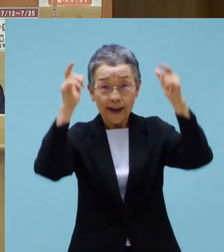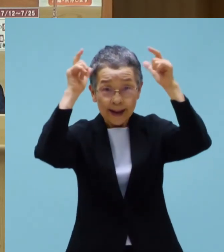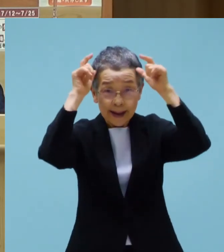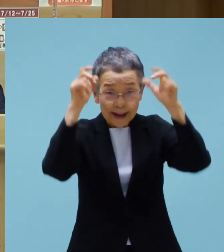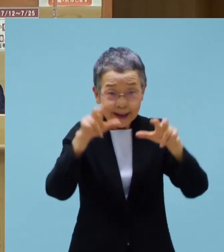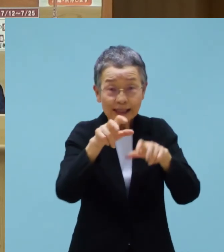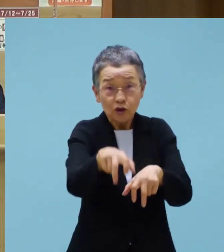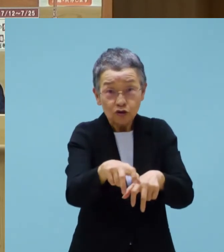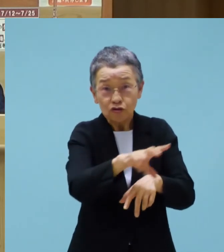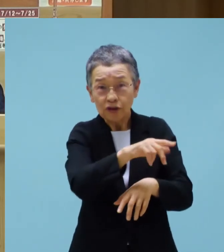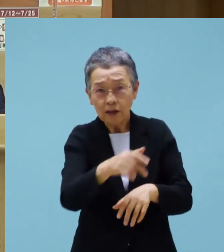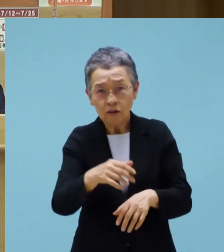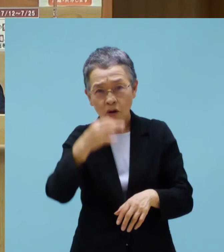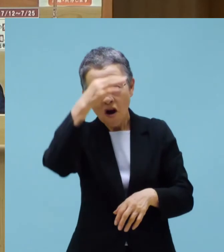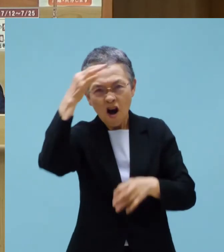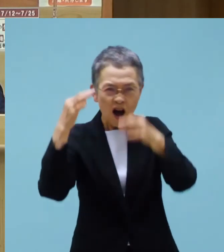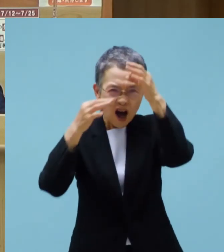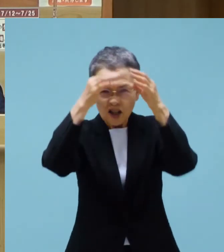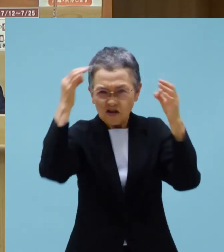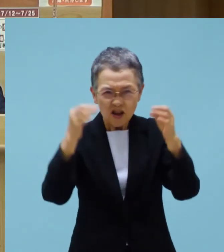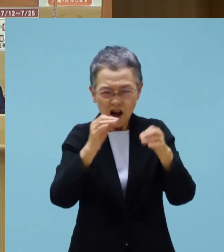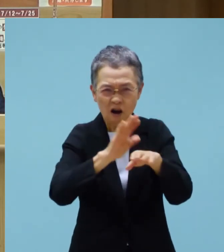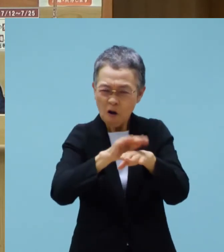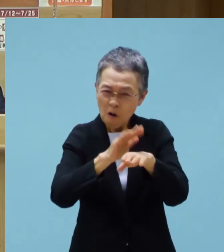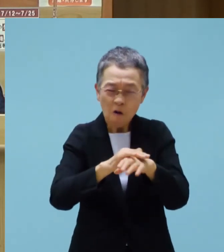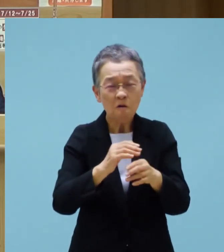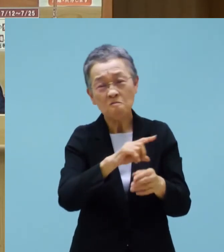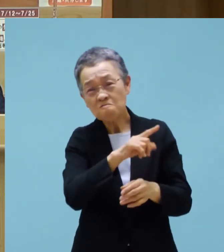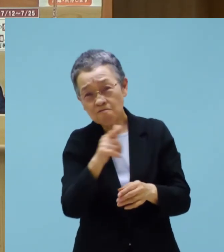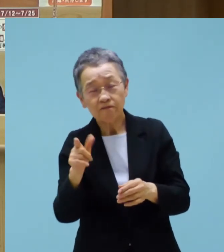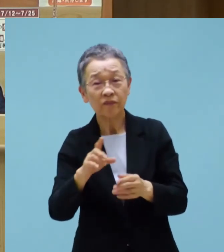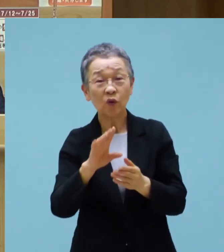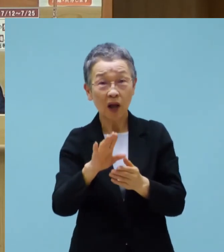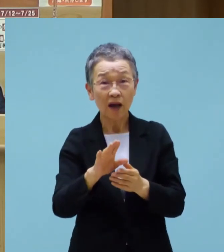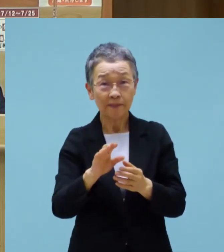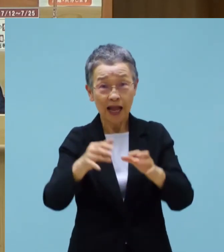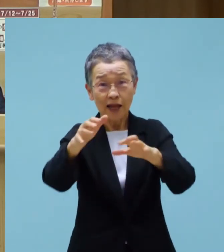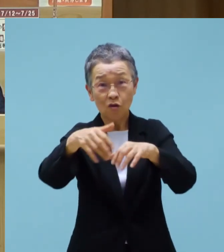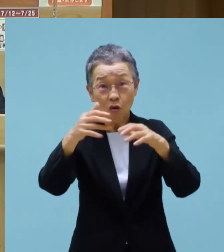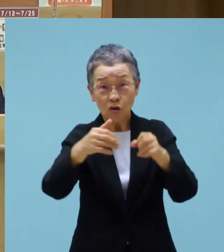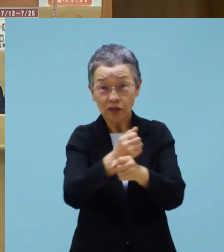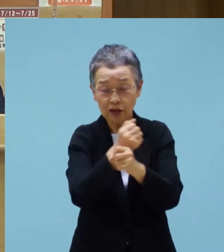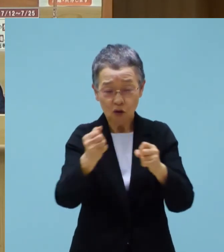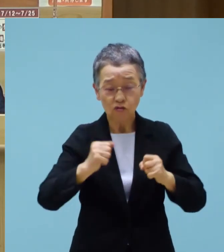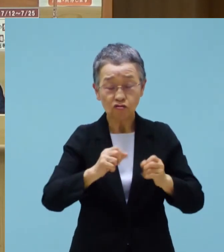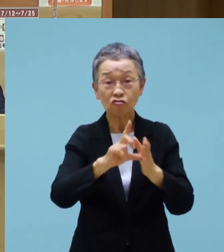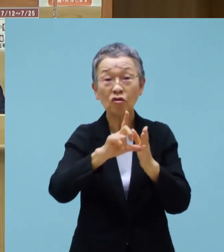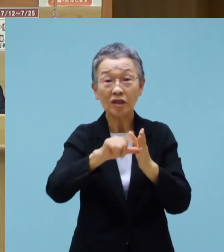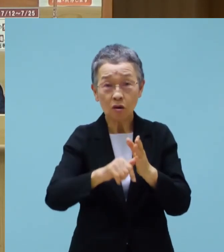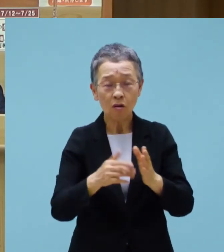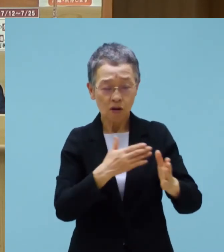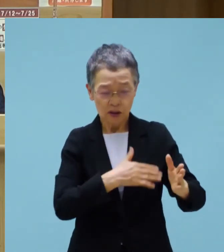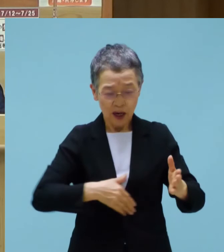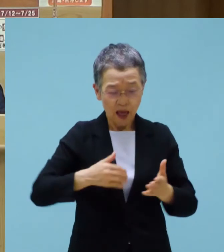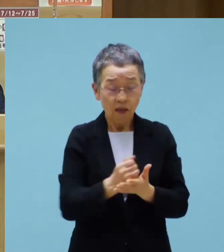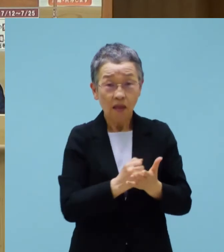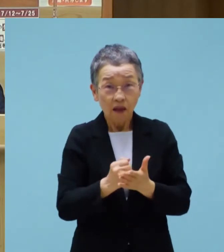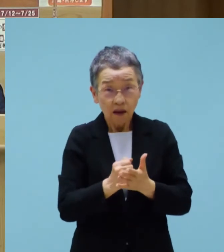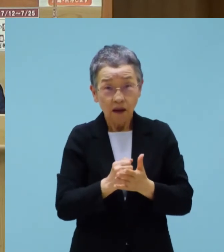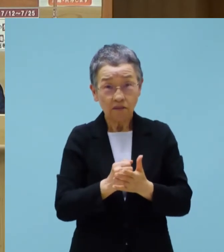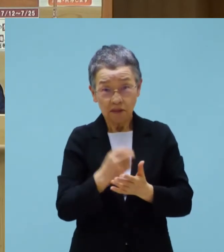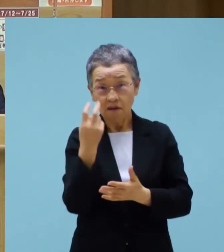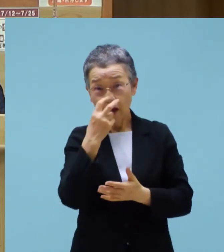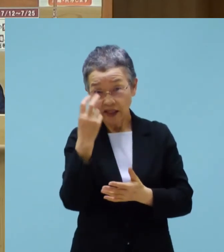暑さ対策、またこの農作業時における体調管理注意喚起、こういうもの